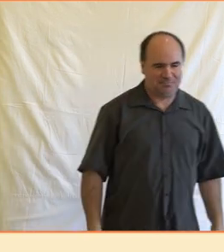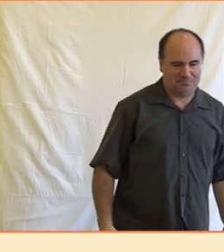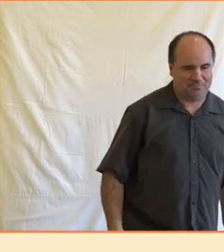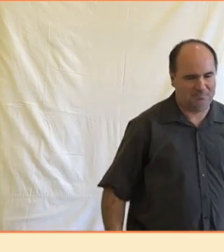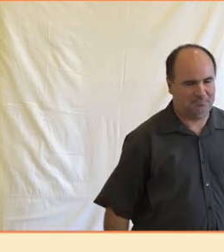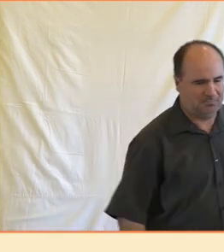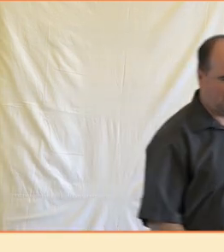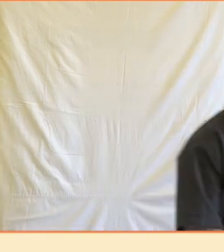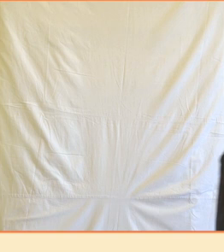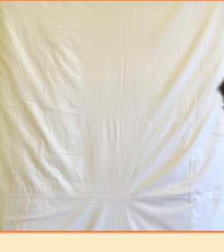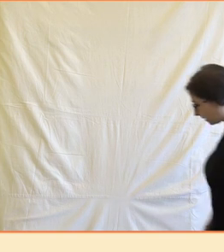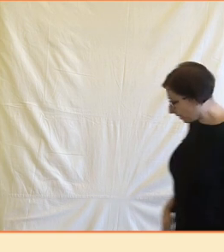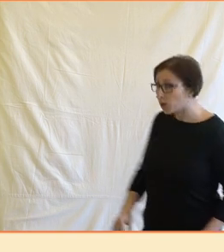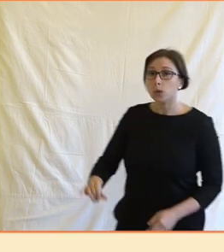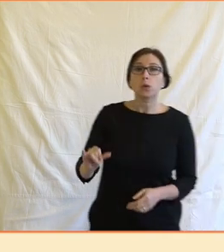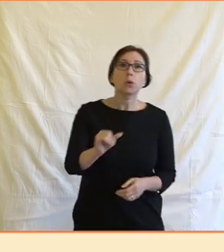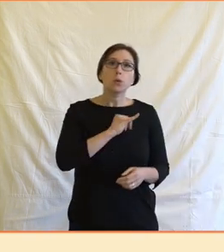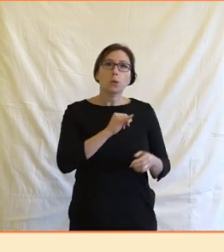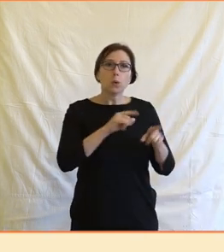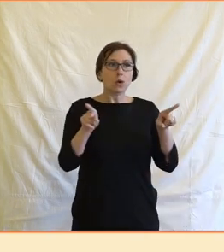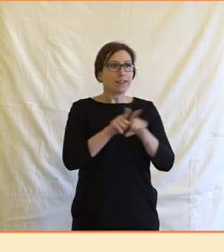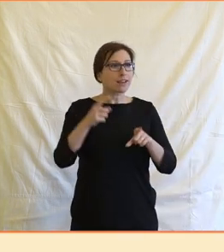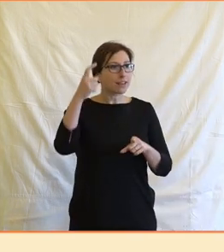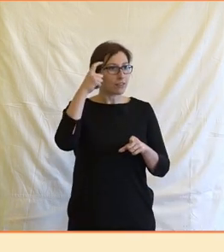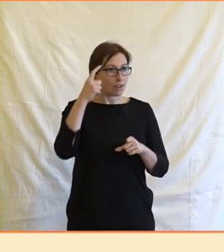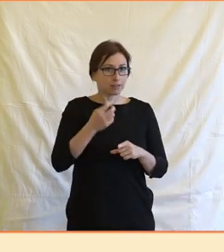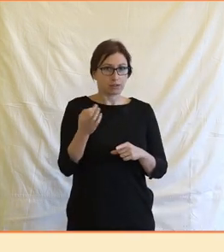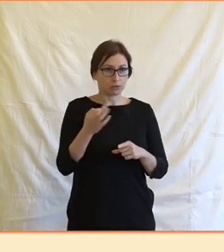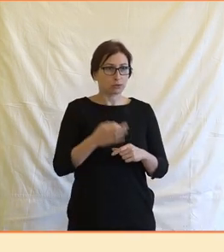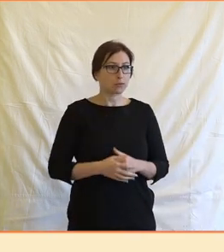Pro nás je i zajímavé, my jsme dávali otázky, které se týkaly